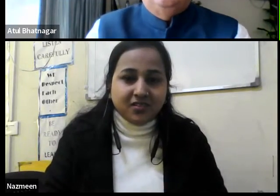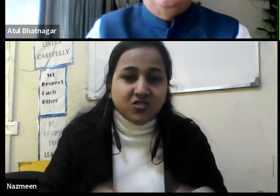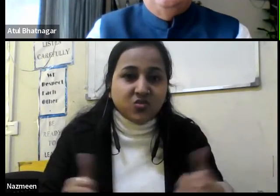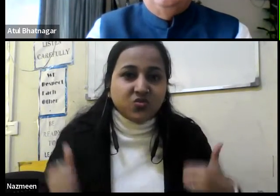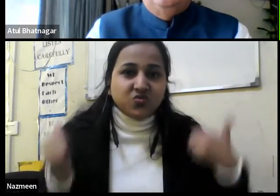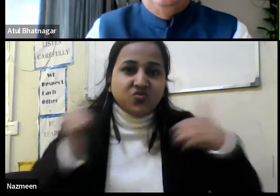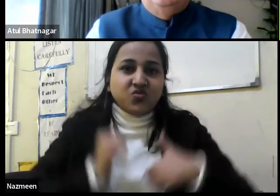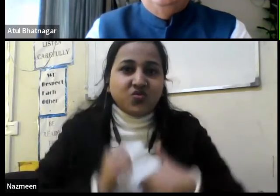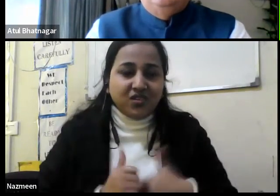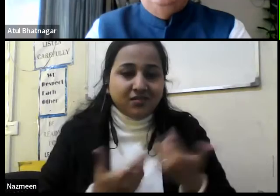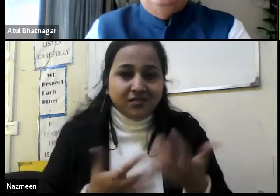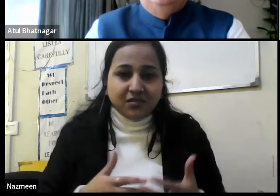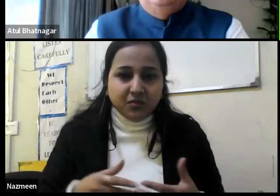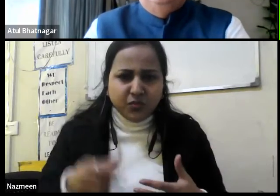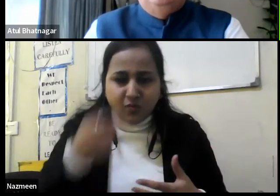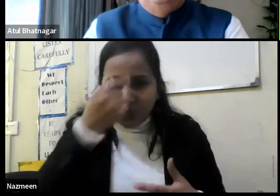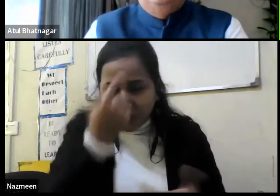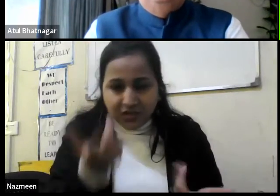बट